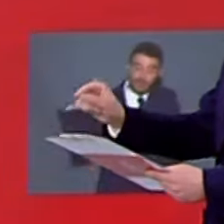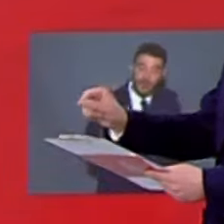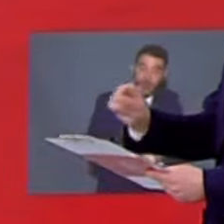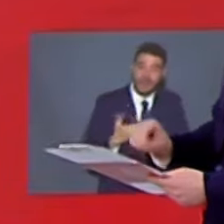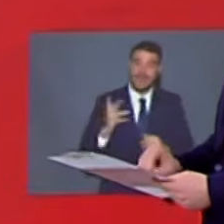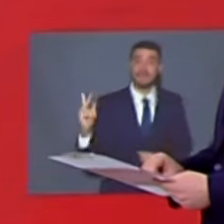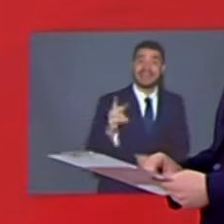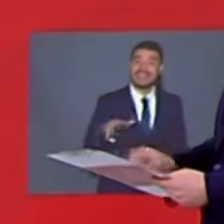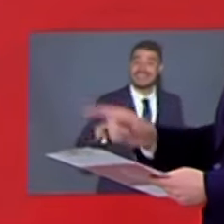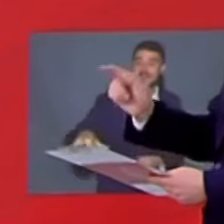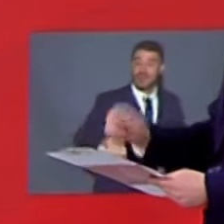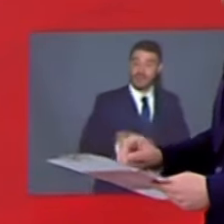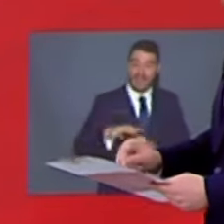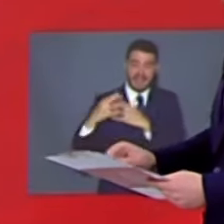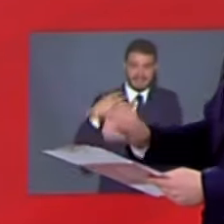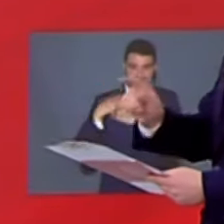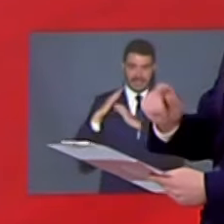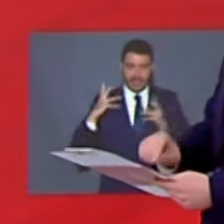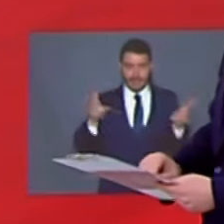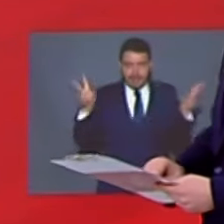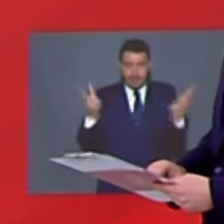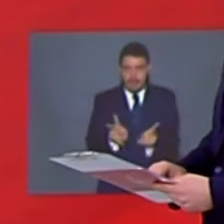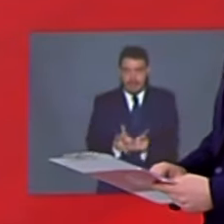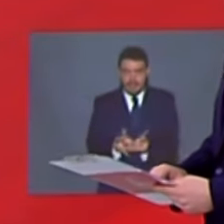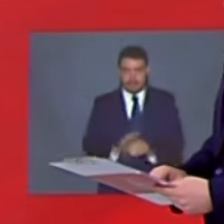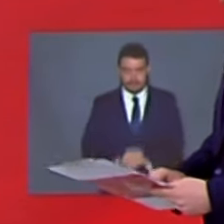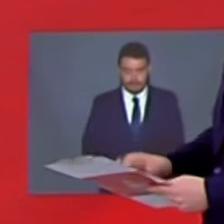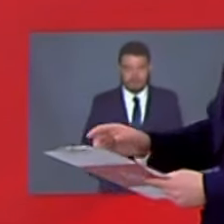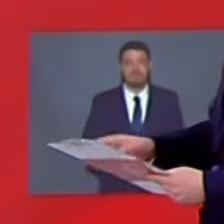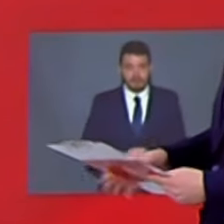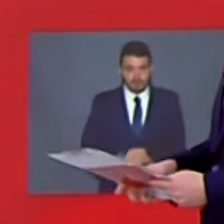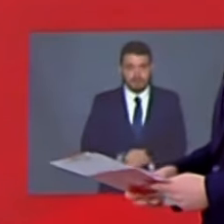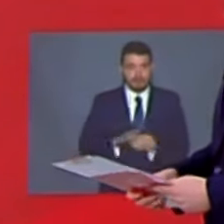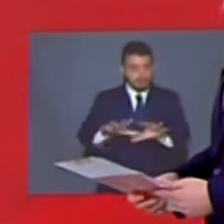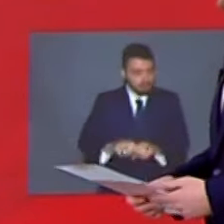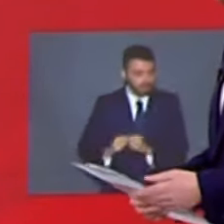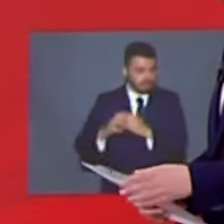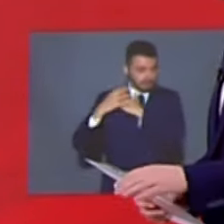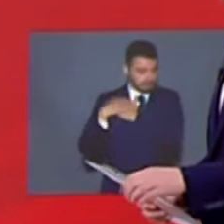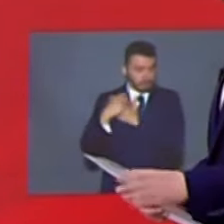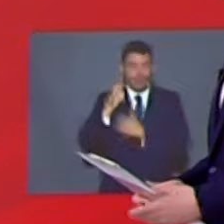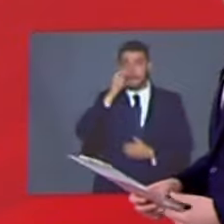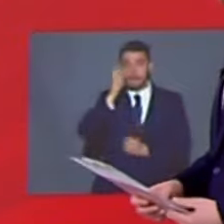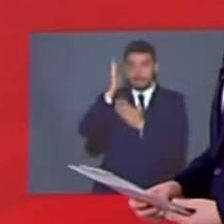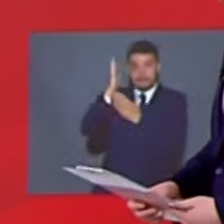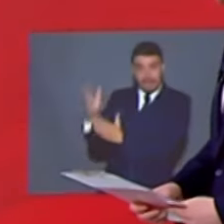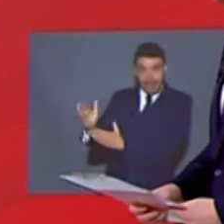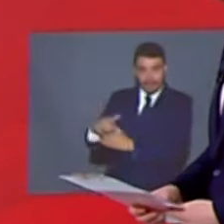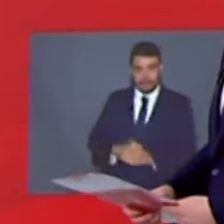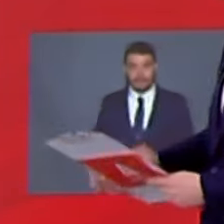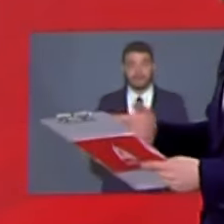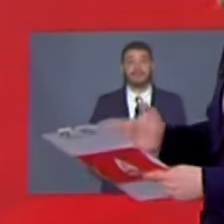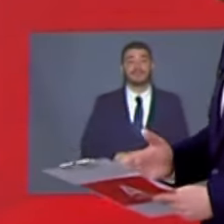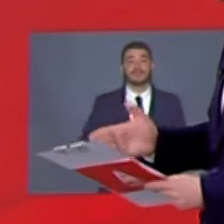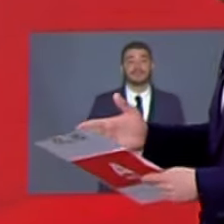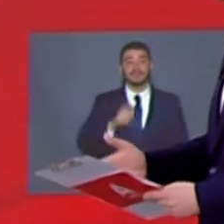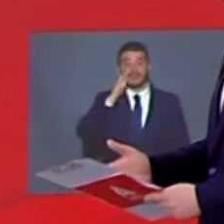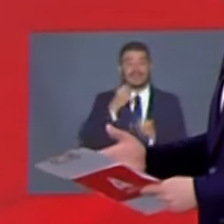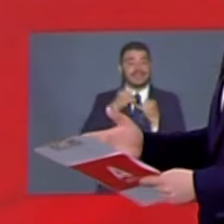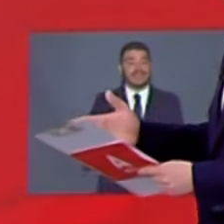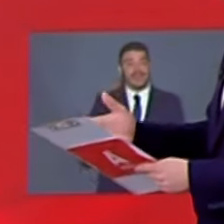χειροκροτήθηκε πάρα πολύ κατά τη διάρκεια και της σημερινής του ομιλίας και της χθεσινής. Και από χτες ξεκίνησε με την συλλογή των υπογραφών. Ακριβώς.